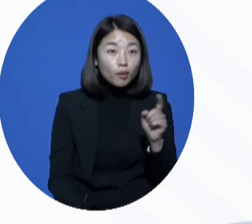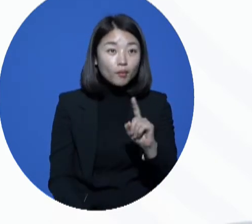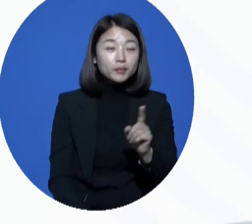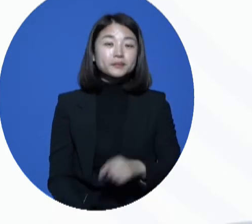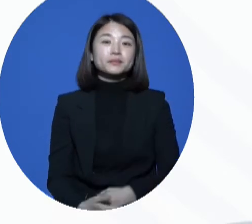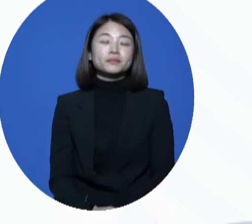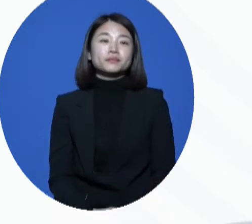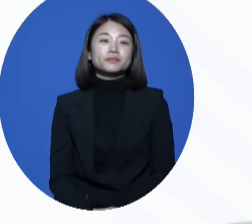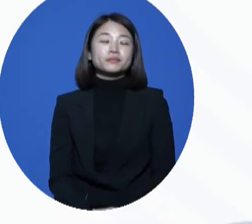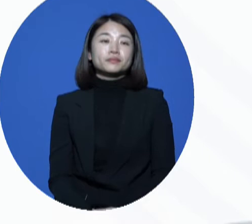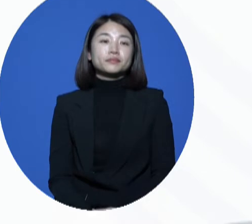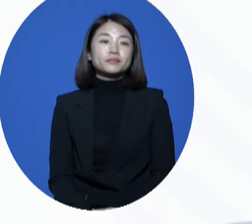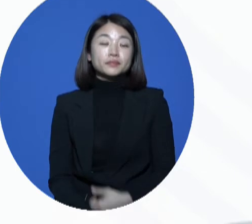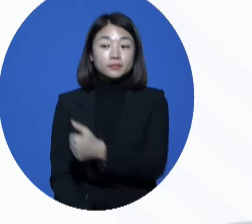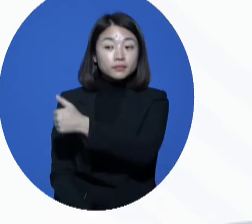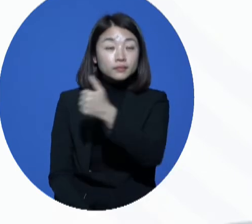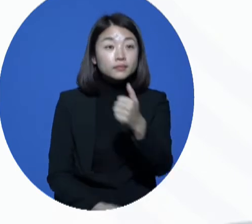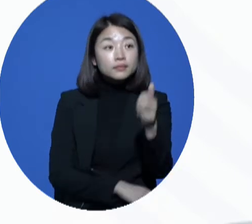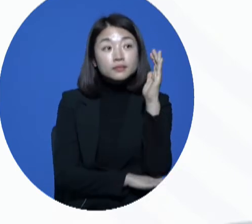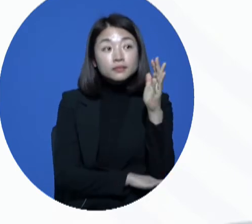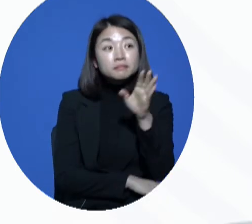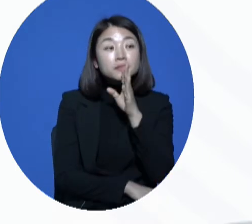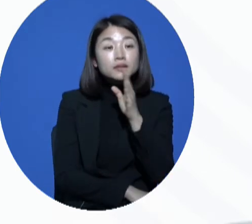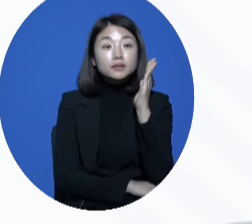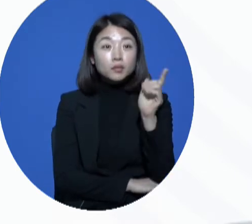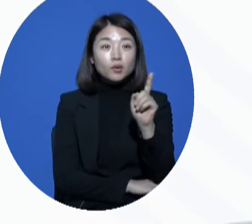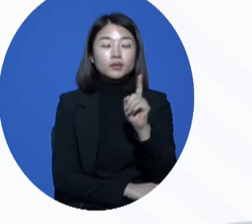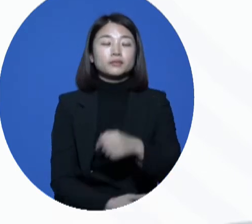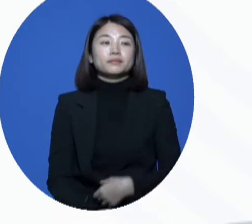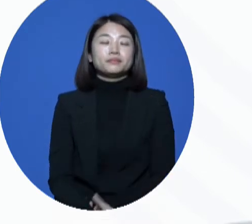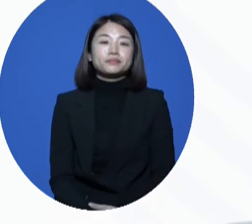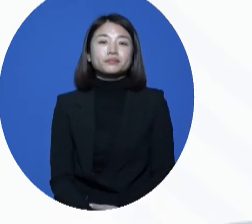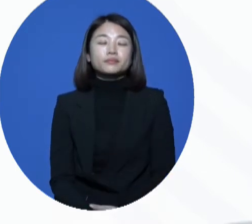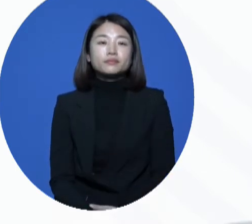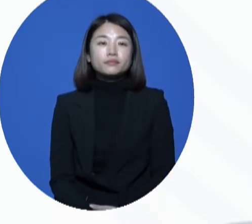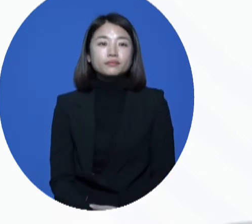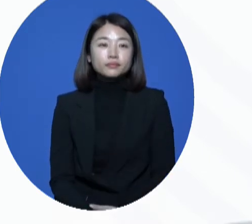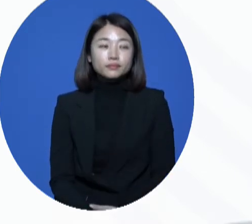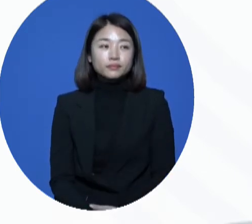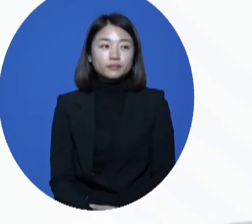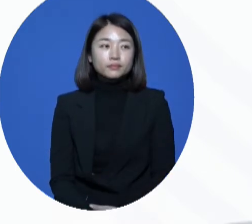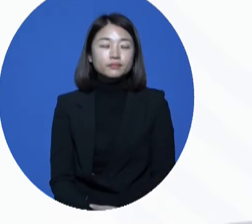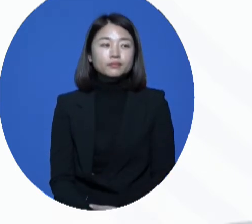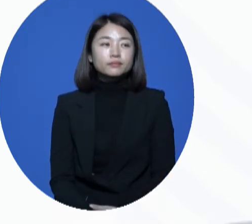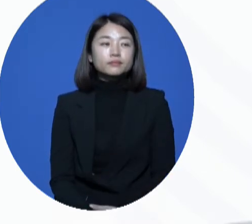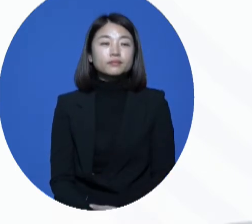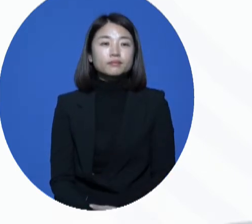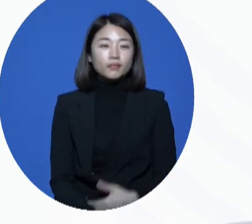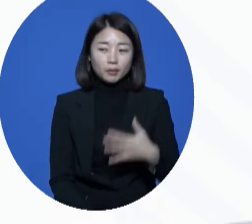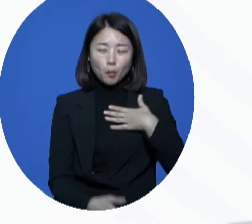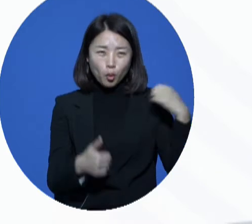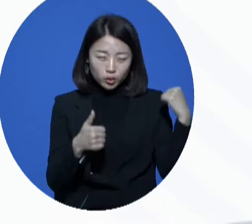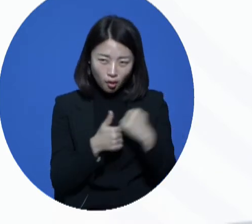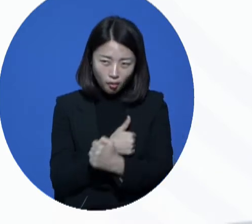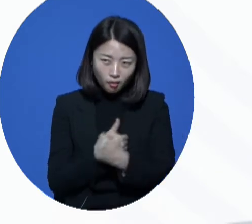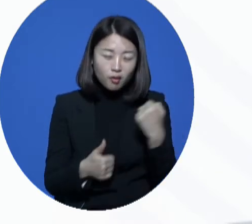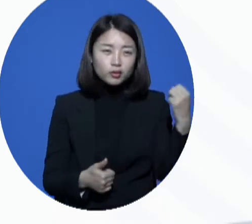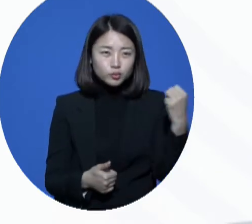있었는데요. 그분의 증언을 통해서 밝혀진 사례들은 이와 같습니다. 탈시설 권리 침해, 신체적